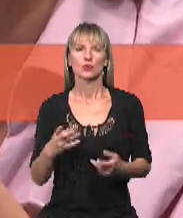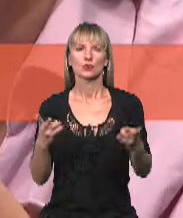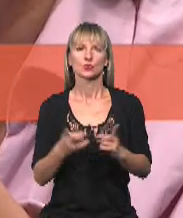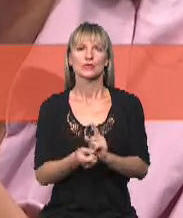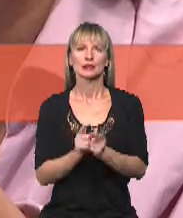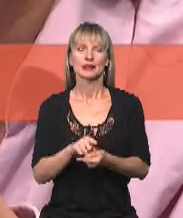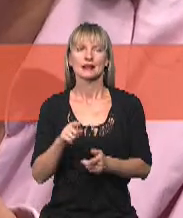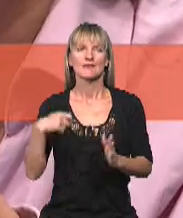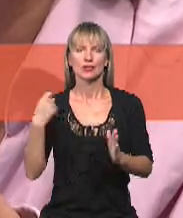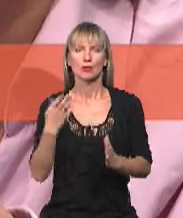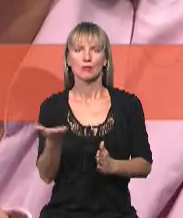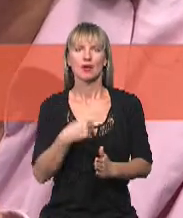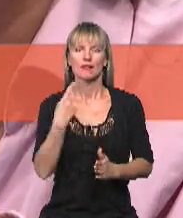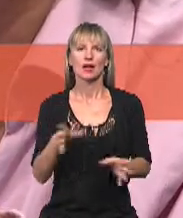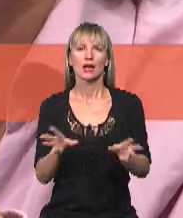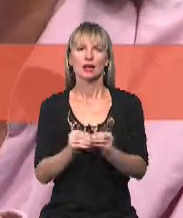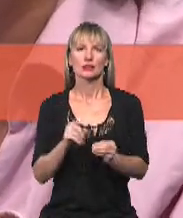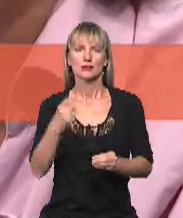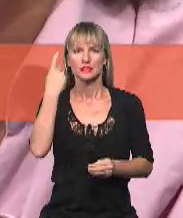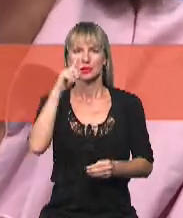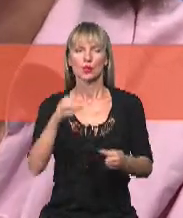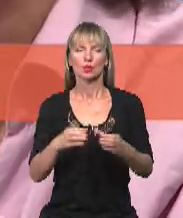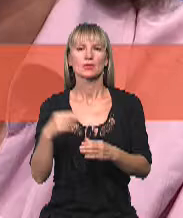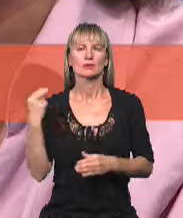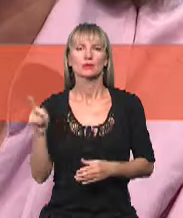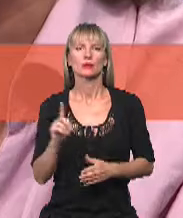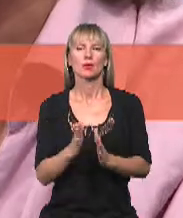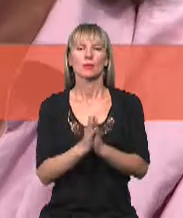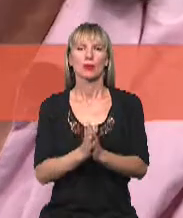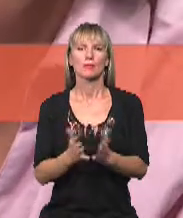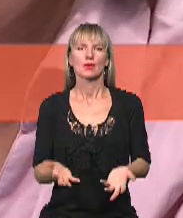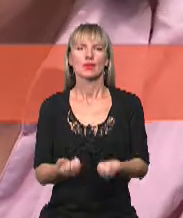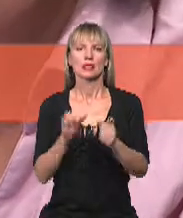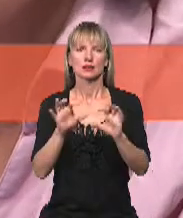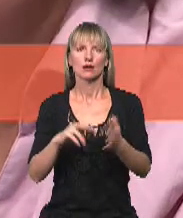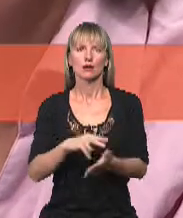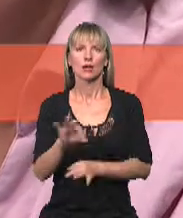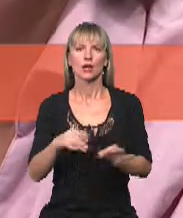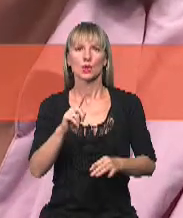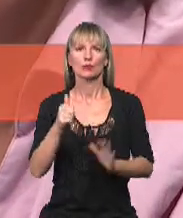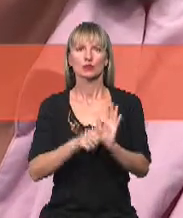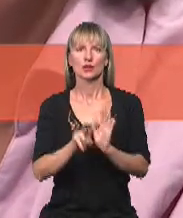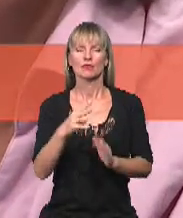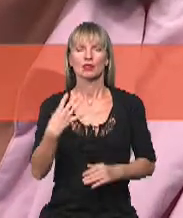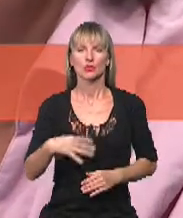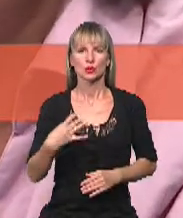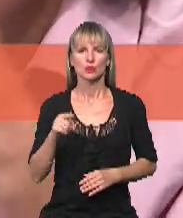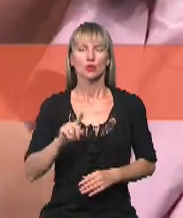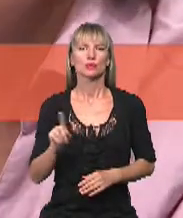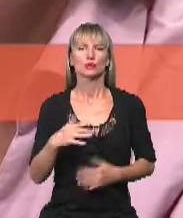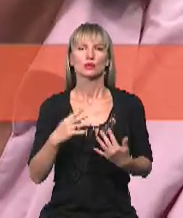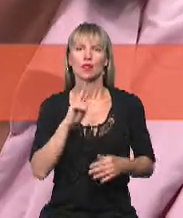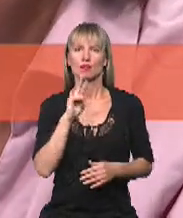змінити. Там у відео ми говорили разом з ініціативною групою з Запоріжжя, що ми прохаємо підтримати законопроект номер 6240, тому що